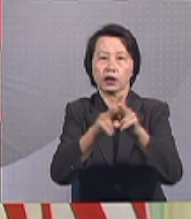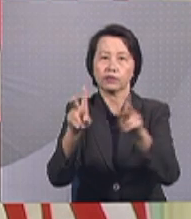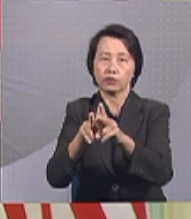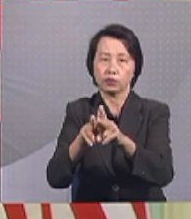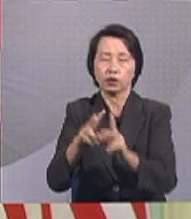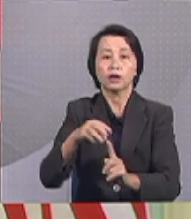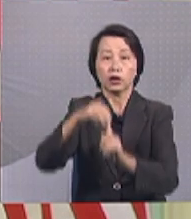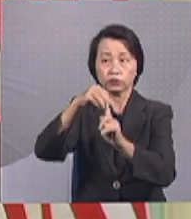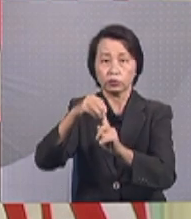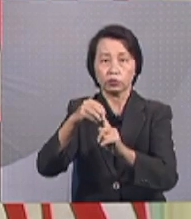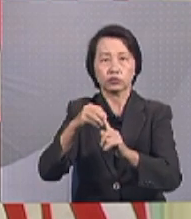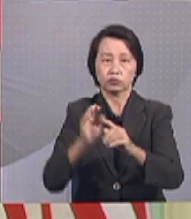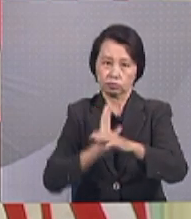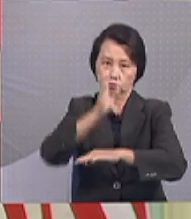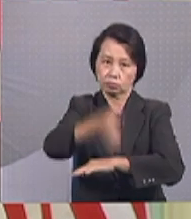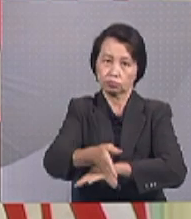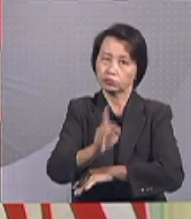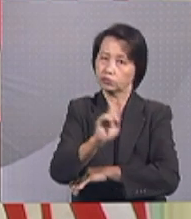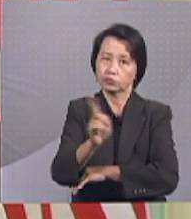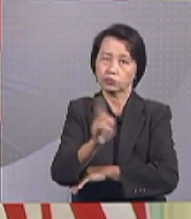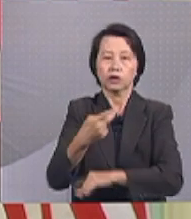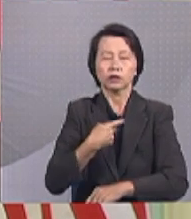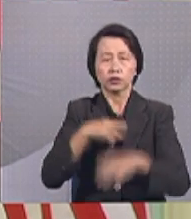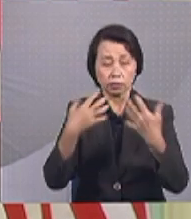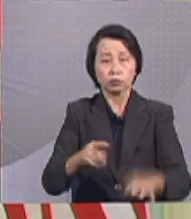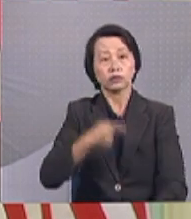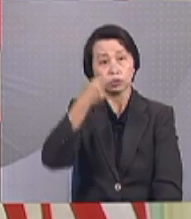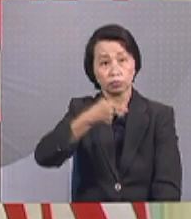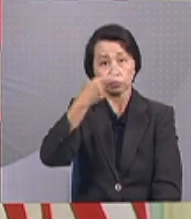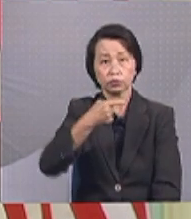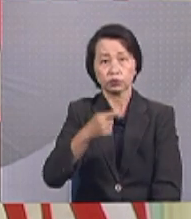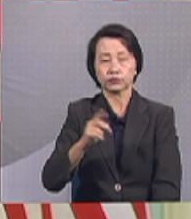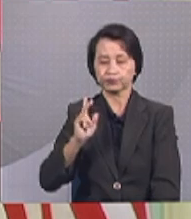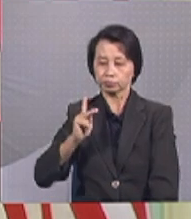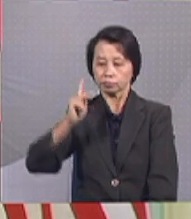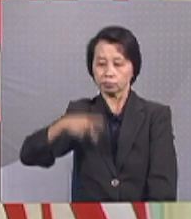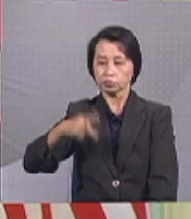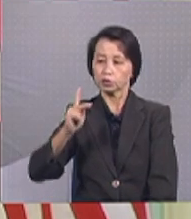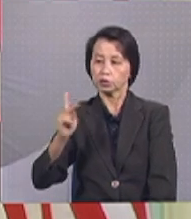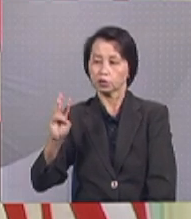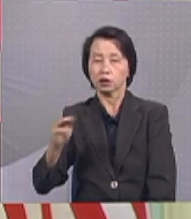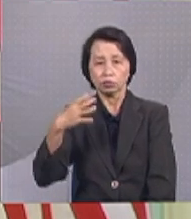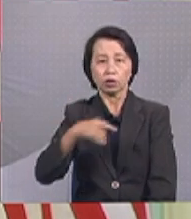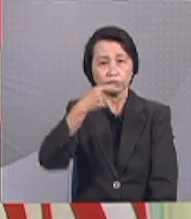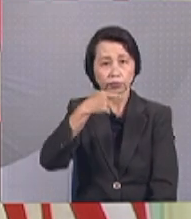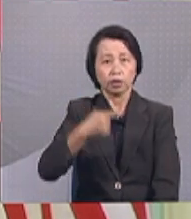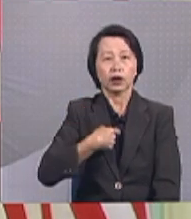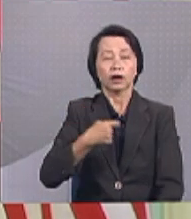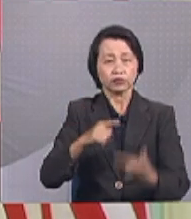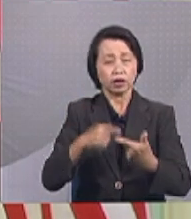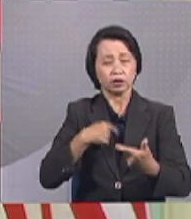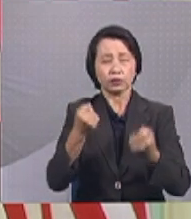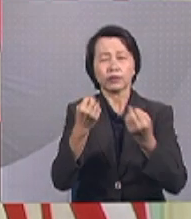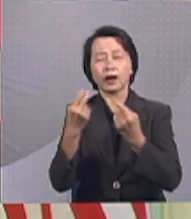yang merentas negeri ini. Kita pun dah sebut, Ketua Pengarah Kesihatan pun dah sebut, saya beberapa kali